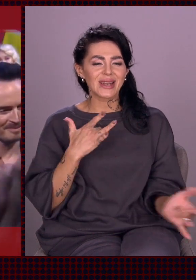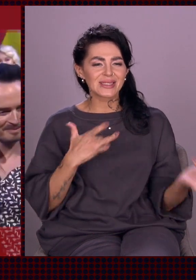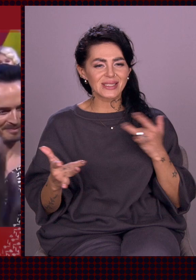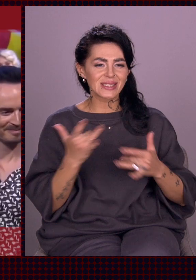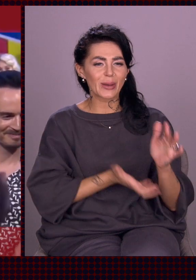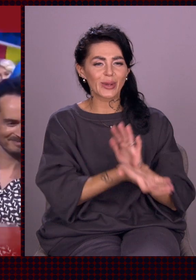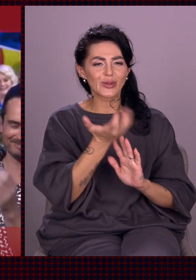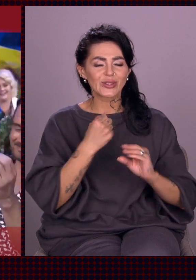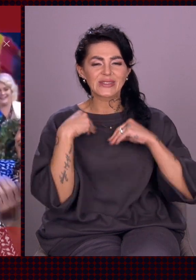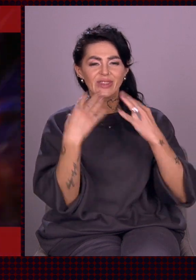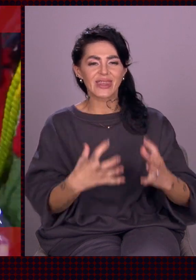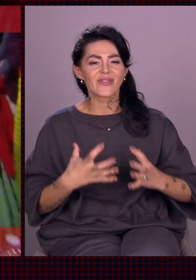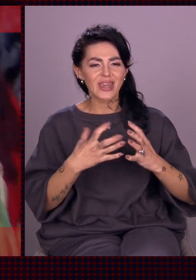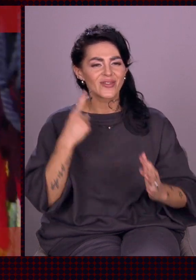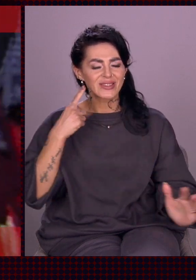світове визнання.